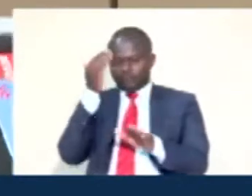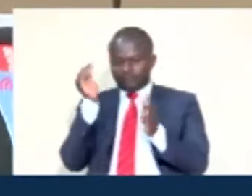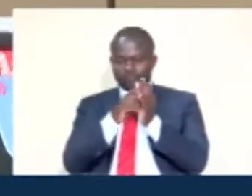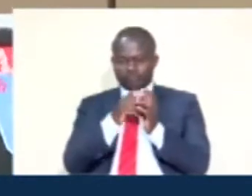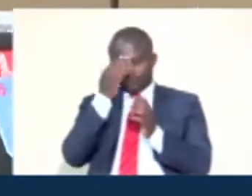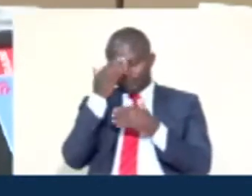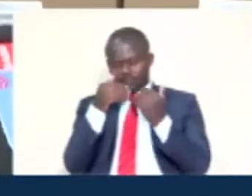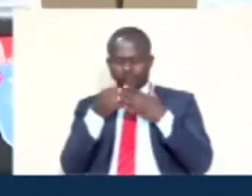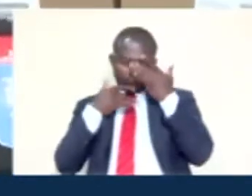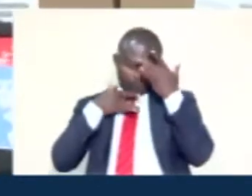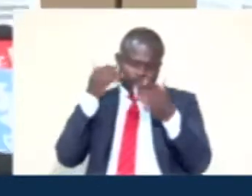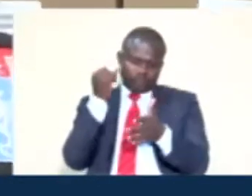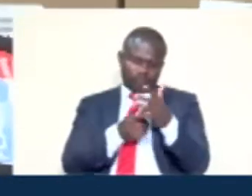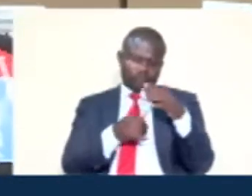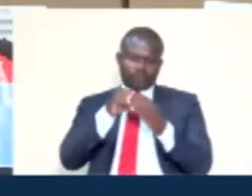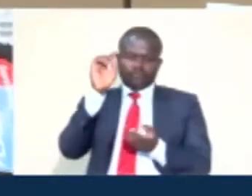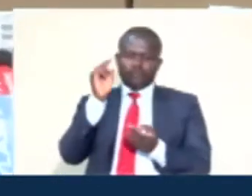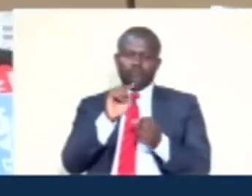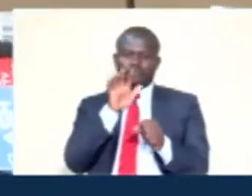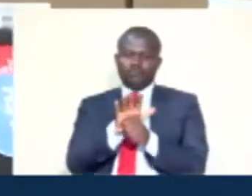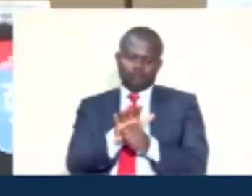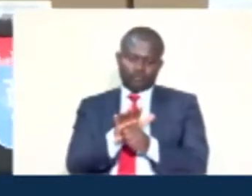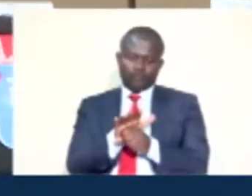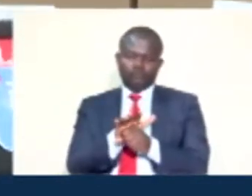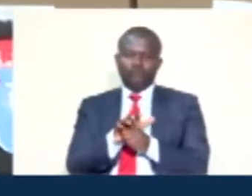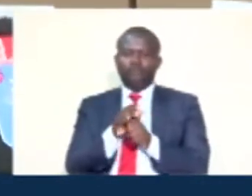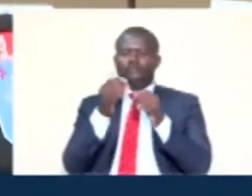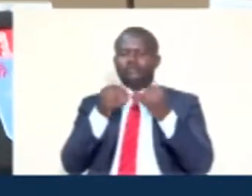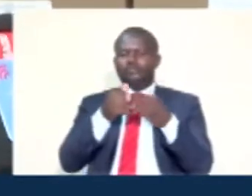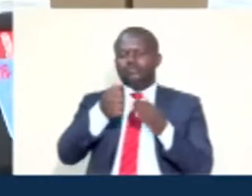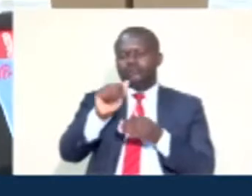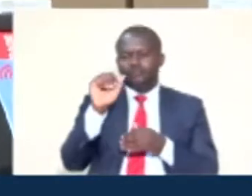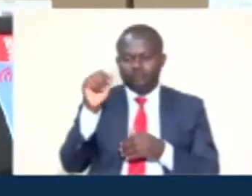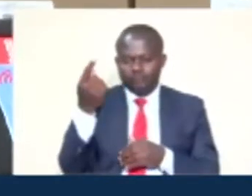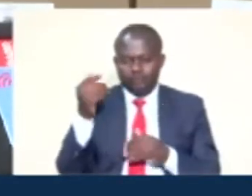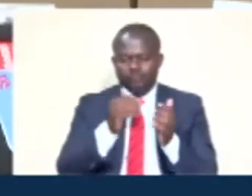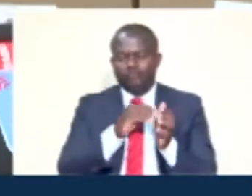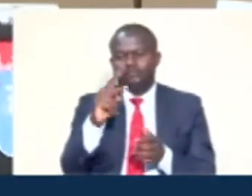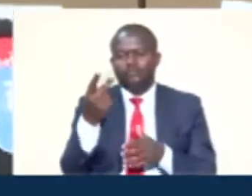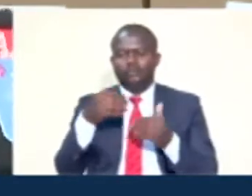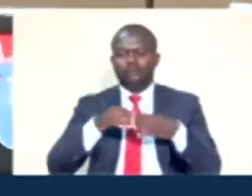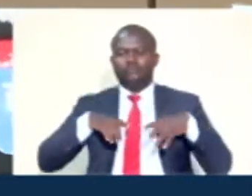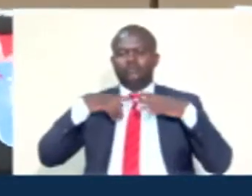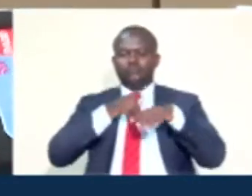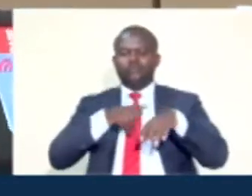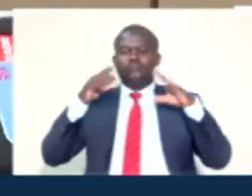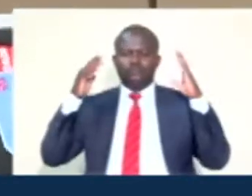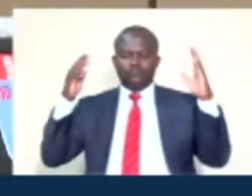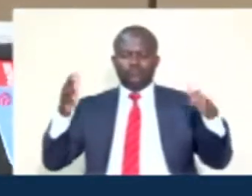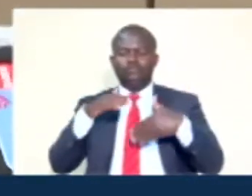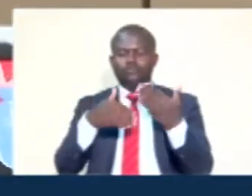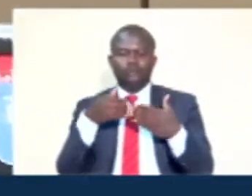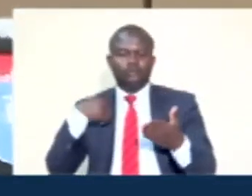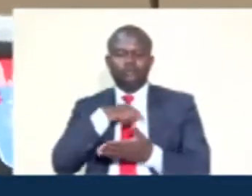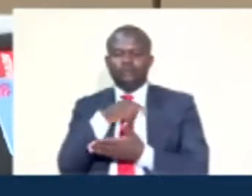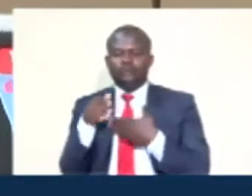n'agakoko gatera SIDA baragabanutse cyane, icyo ni icya mbere. Icya kabiri, kubaho igihe kirekire, kuko basigaye